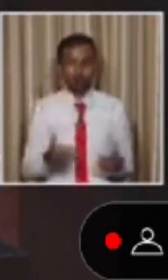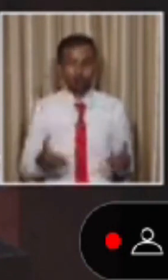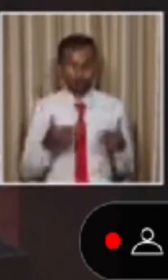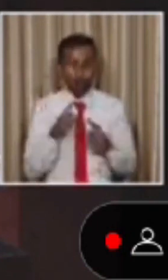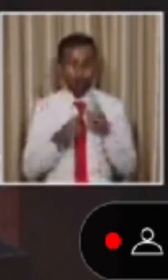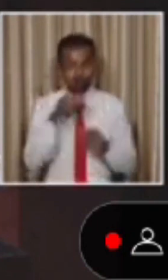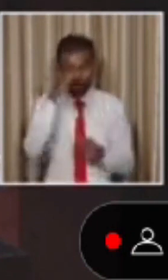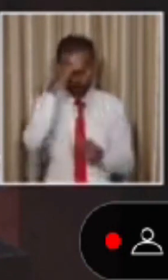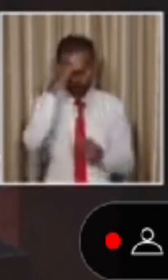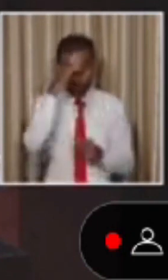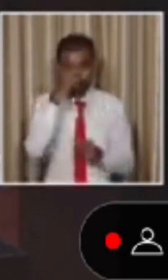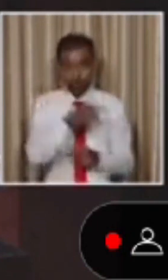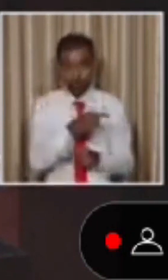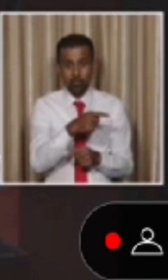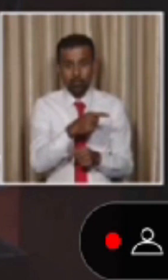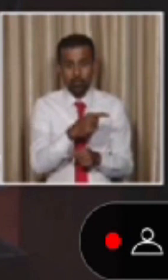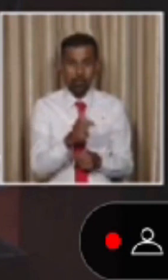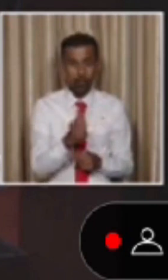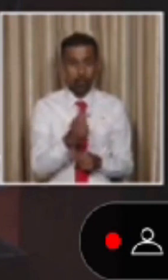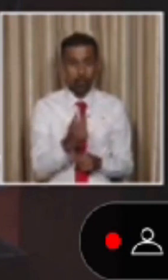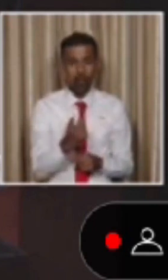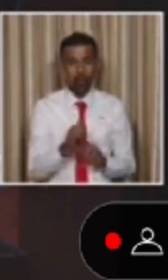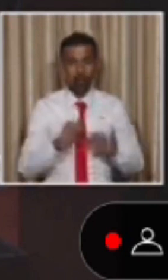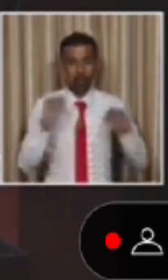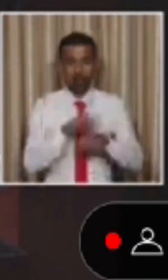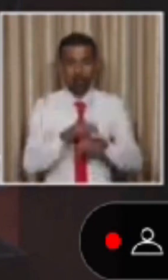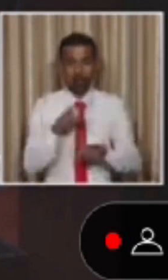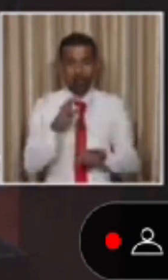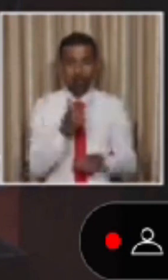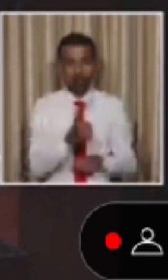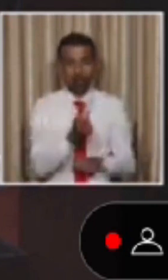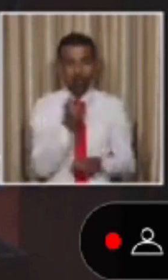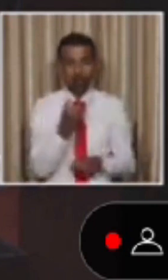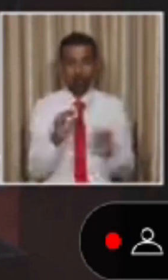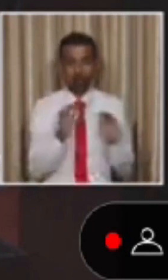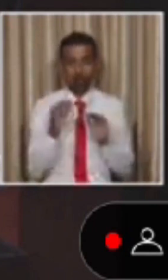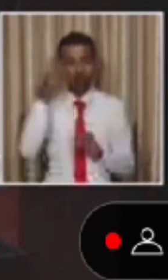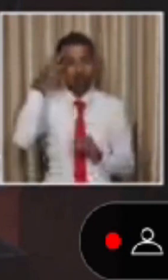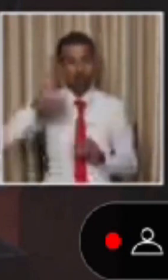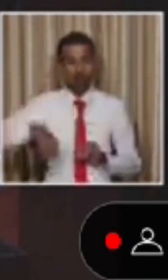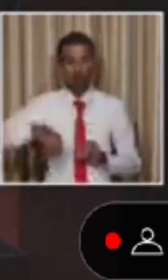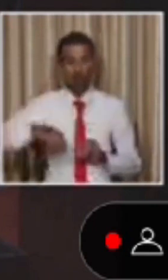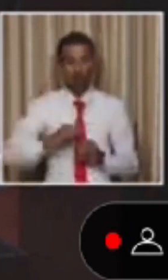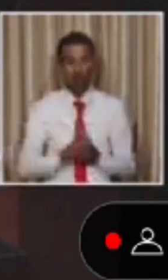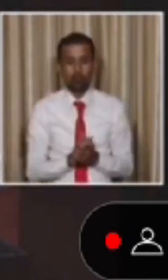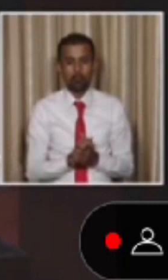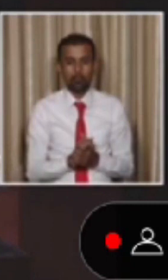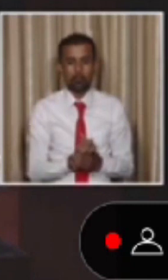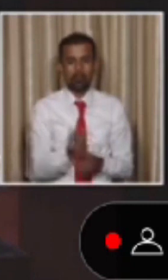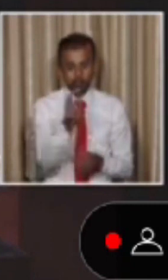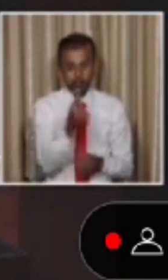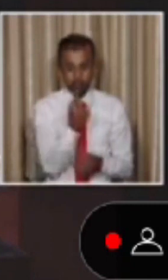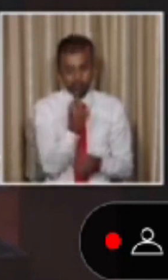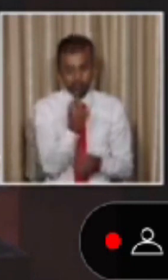කතානායකවරයා ඒකට කරන්නම් කියලා අර මේ අරගලයේ කාර්ය පොරොන්දු වෙලා ඊට පස්සේ අමතක කරා. නෑ ඒකනේ මම කියන්නේ. දැන් ඔබතුමා ඔහොම කිව්වට